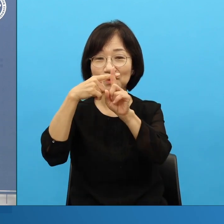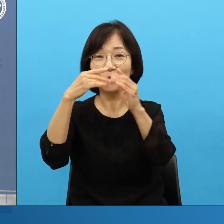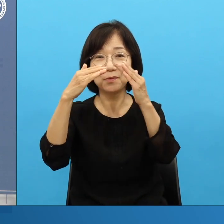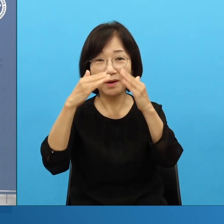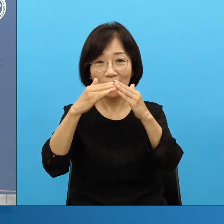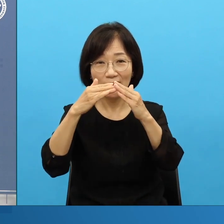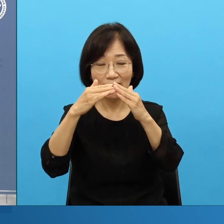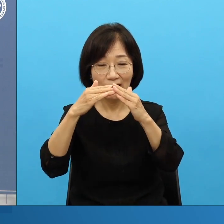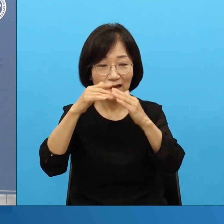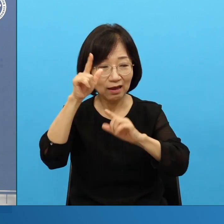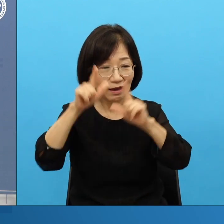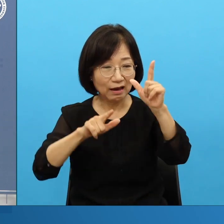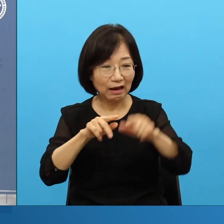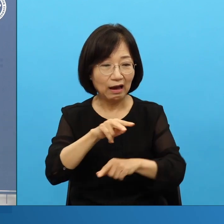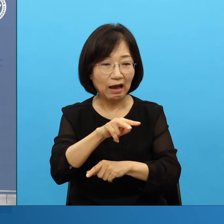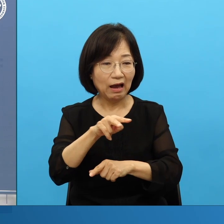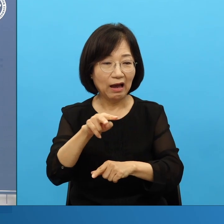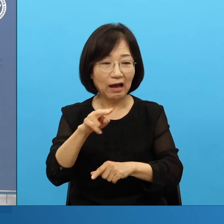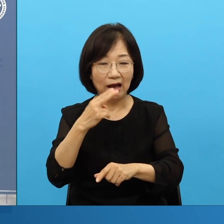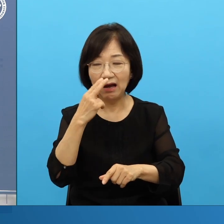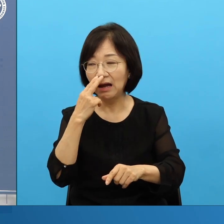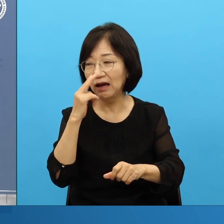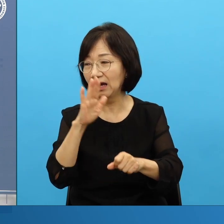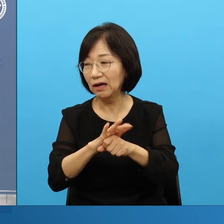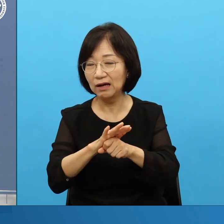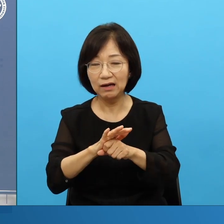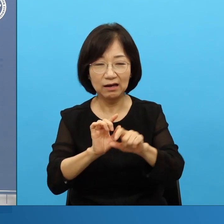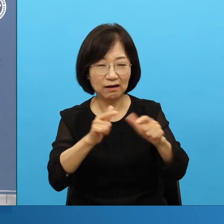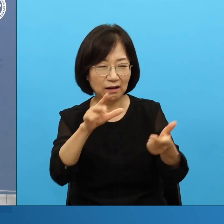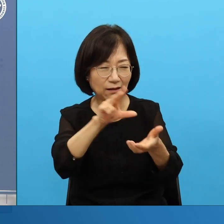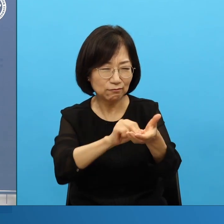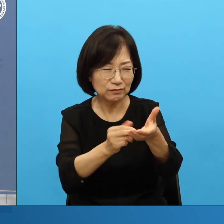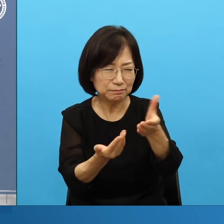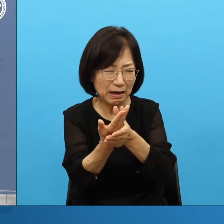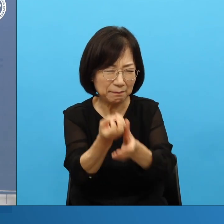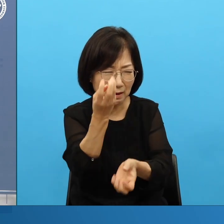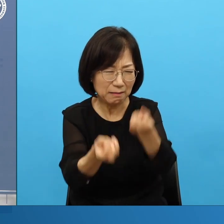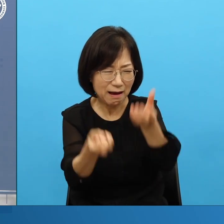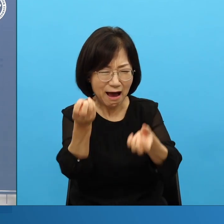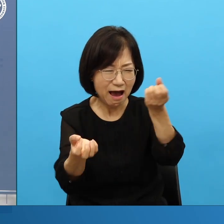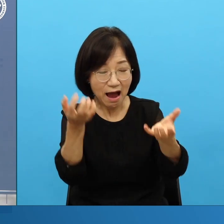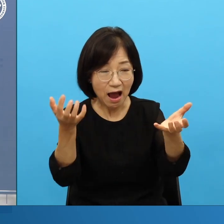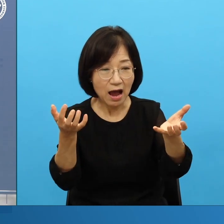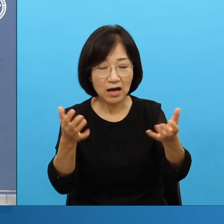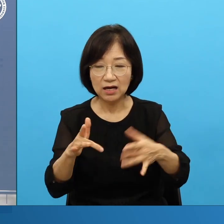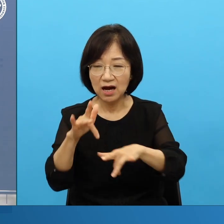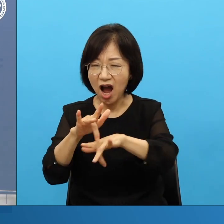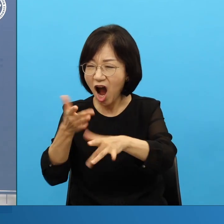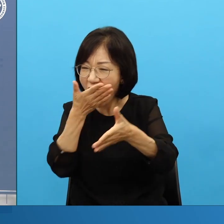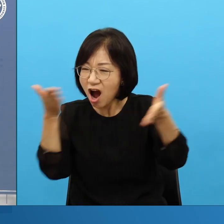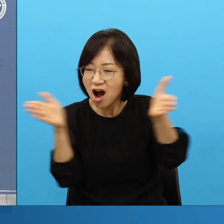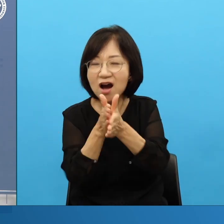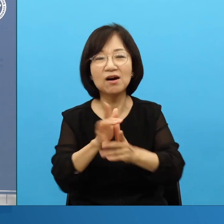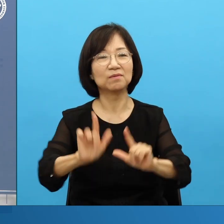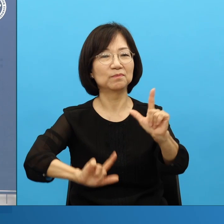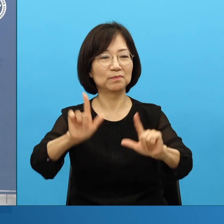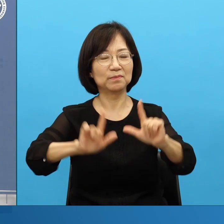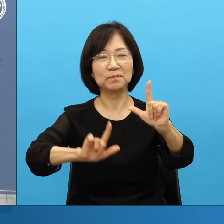소굴이 돼버려. 어마어마한 문제다. And so if we're really saying it in the bad terms, this church of Corinth, it's a playpen for the